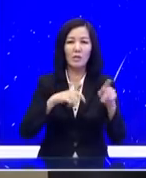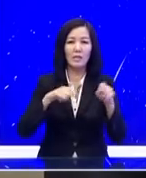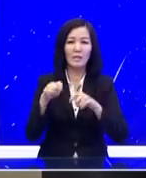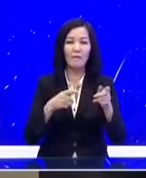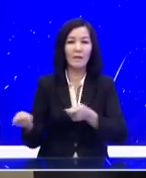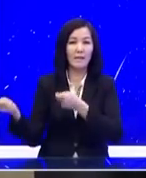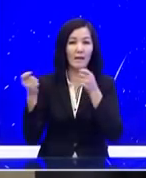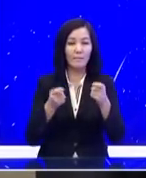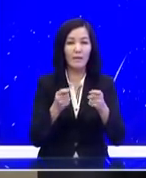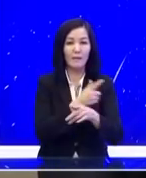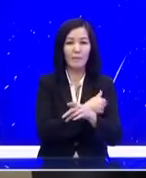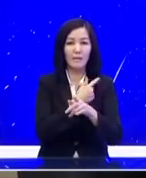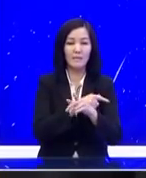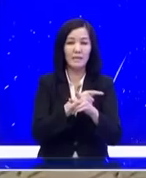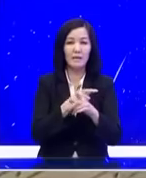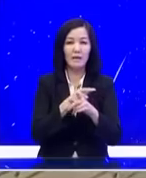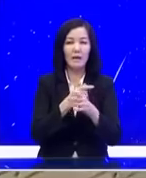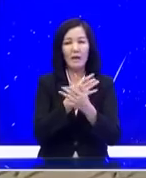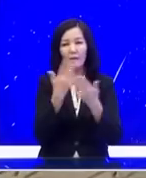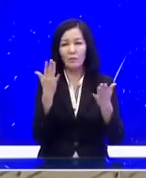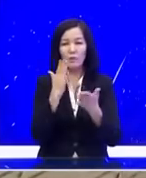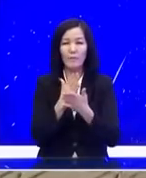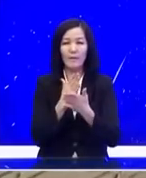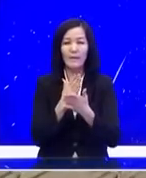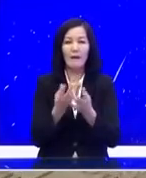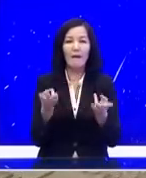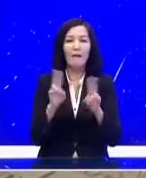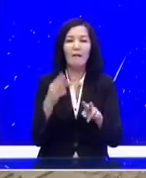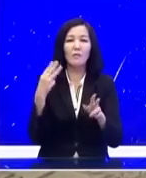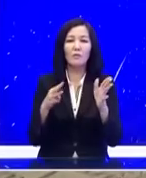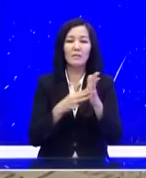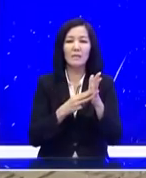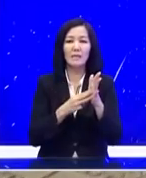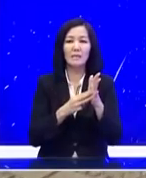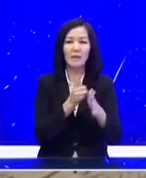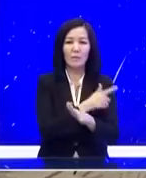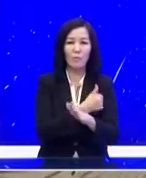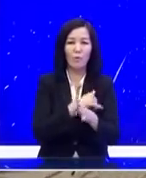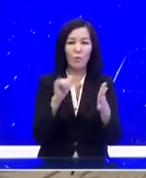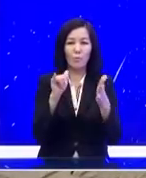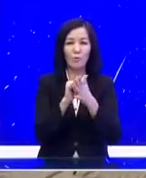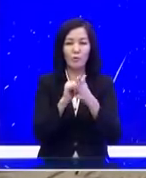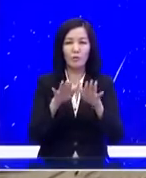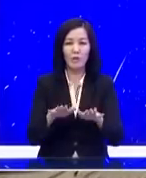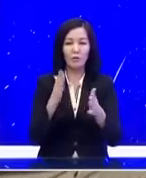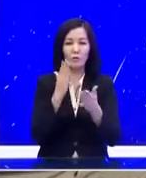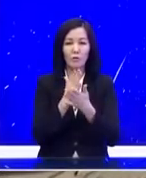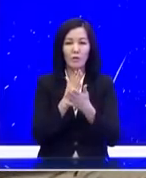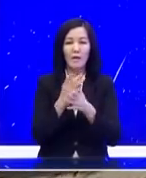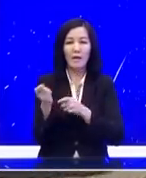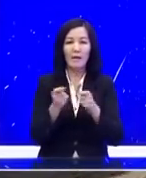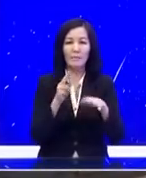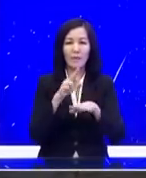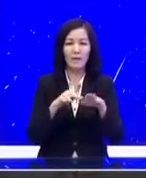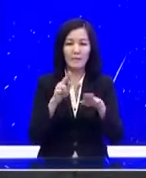кірді. Оның ішінде медициналық тауарлар да бар. Қалған 38-і олар блокпостта тұр. Полицияға және акиматтың сонымен